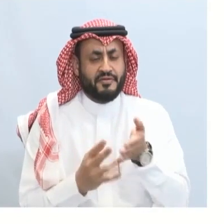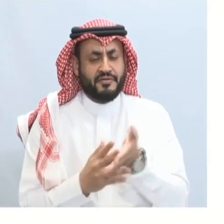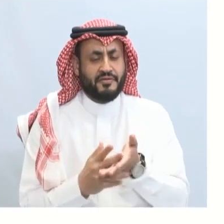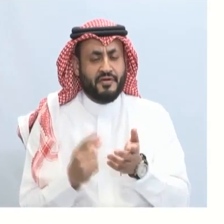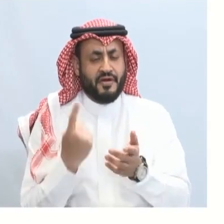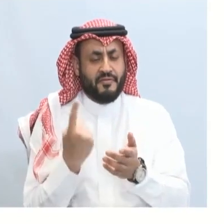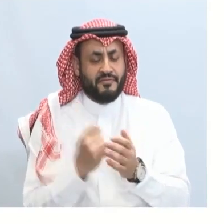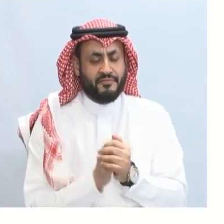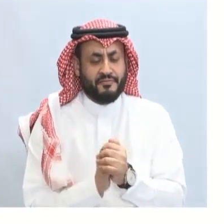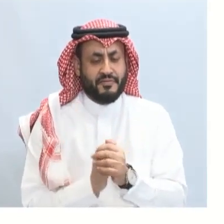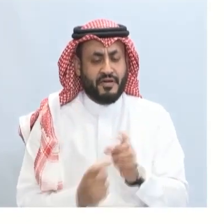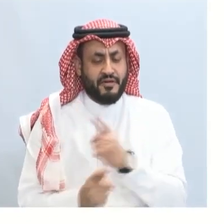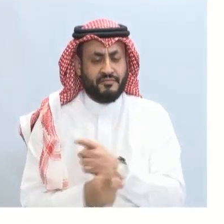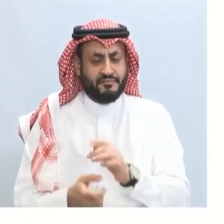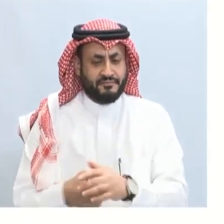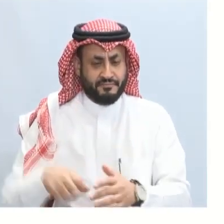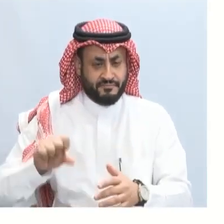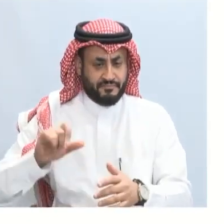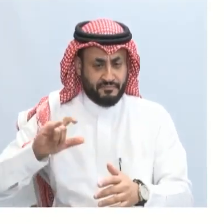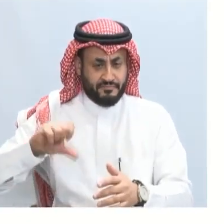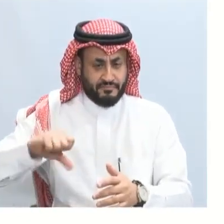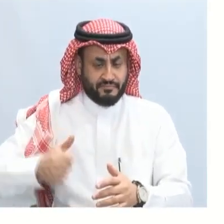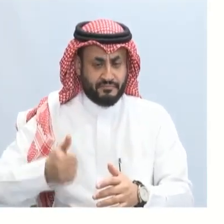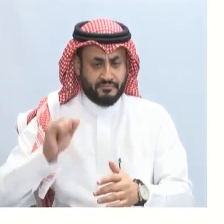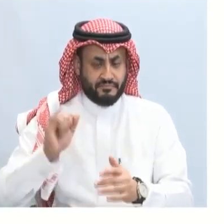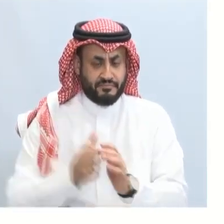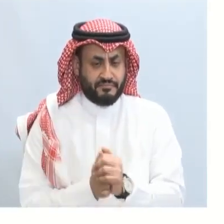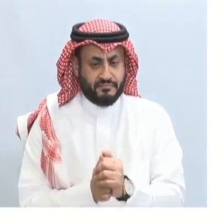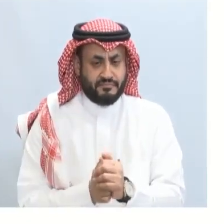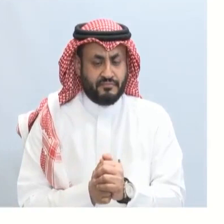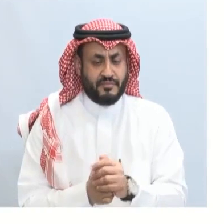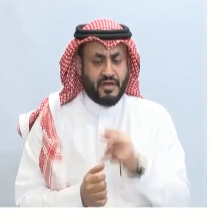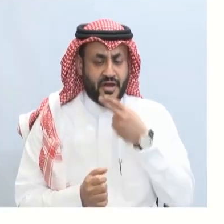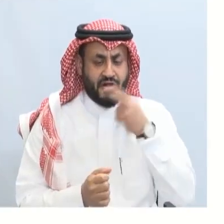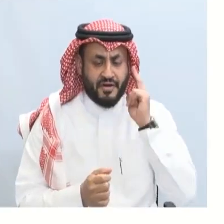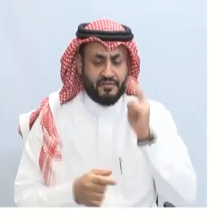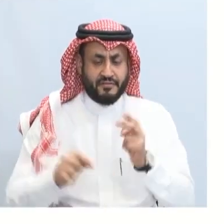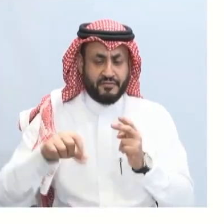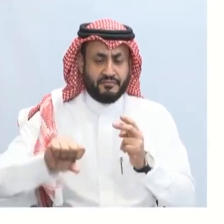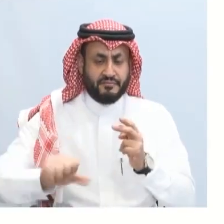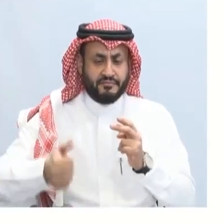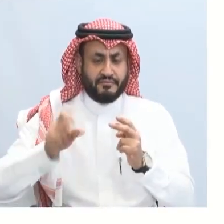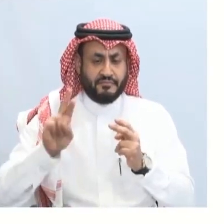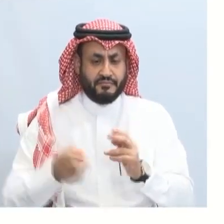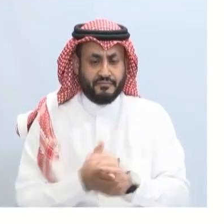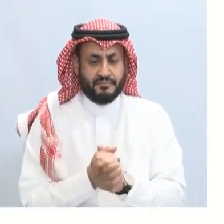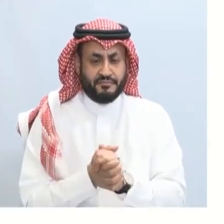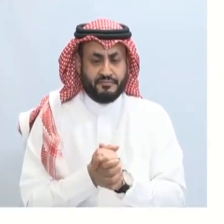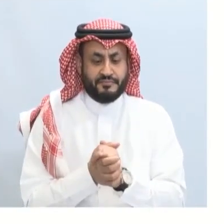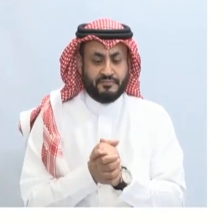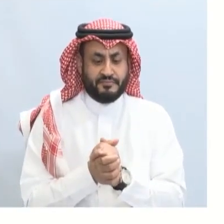الاول معكم المعلمه وئام عبد الرحمن ابو النجا ومعلم لغه الاشاره الاستاذ فواز